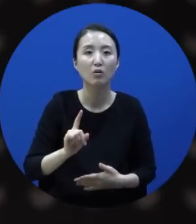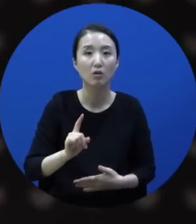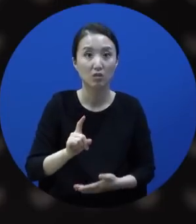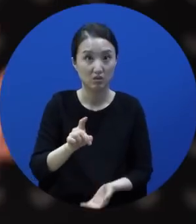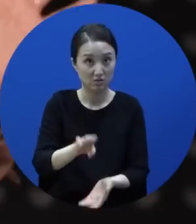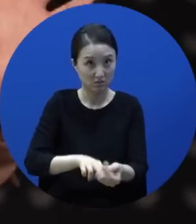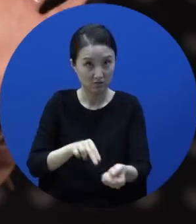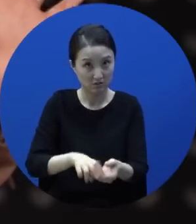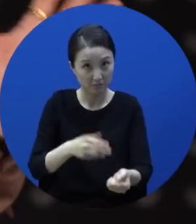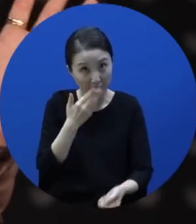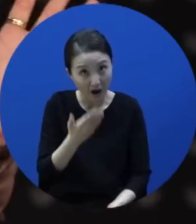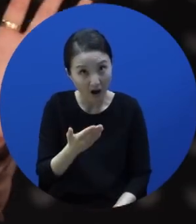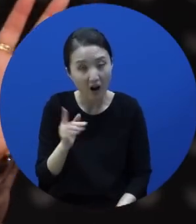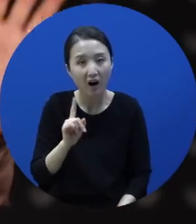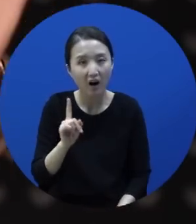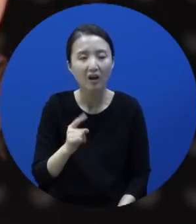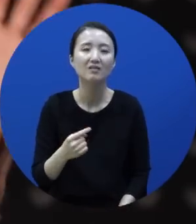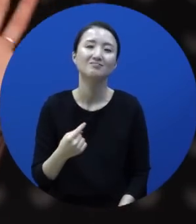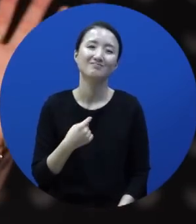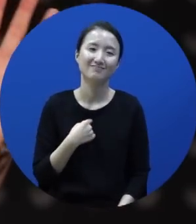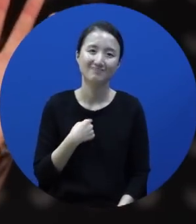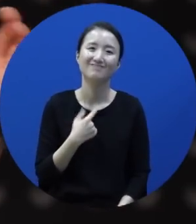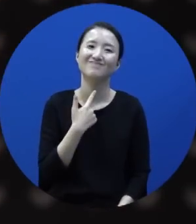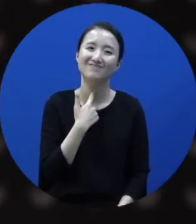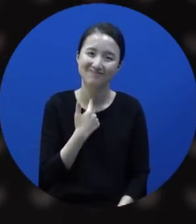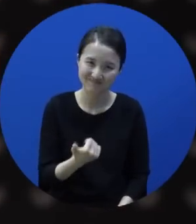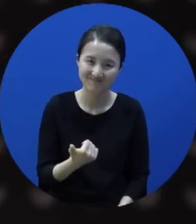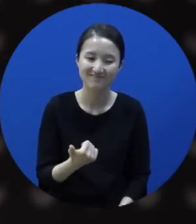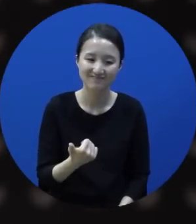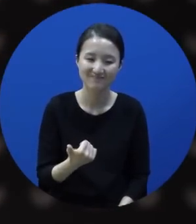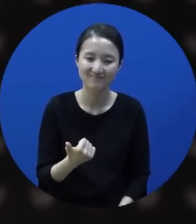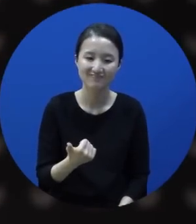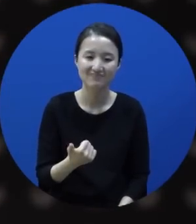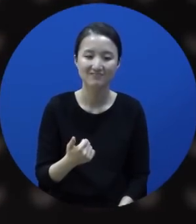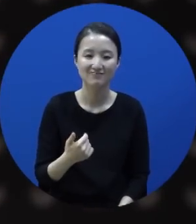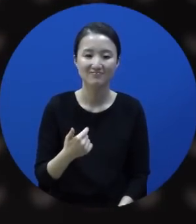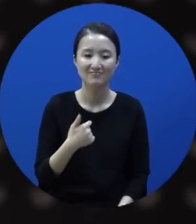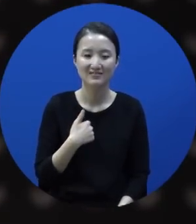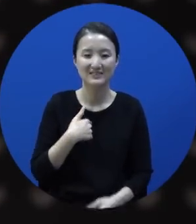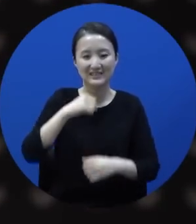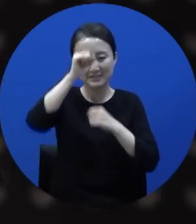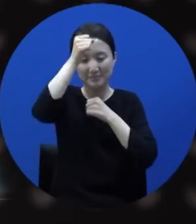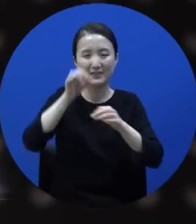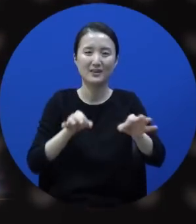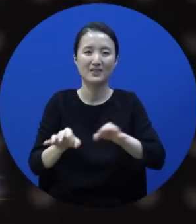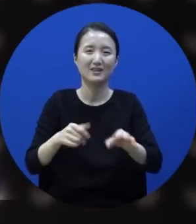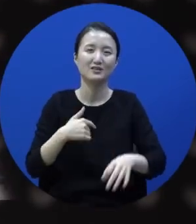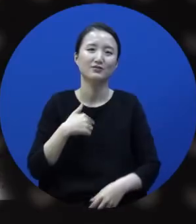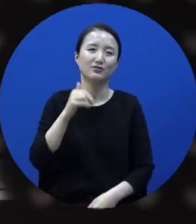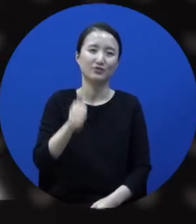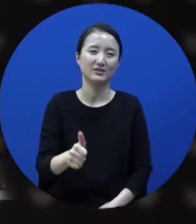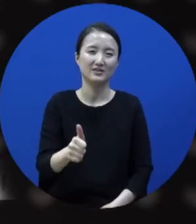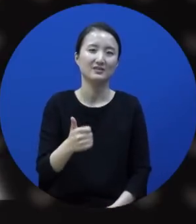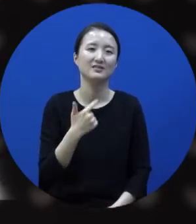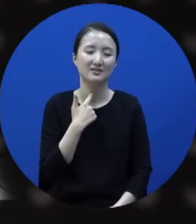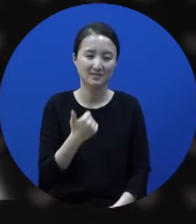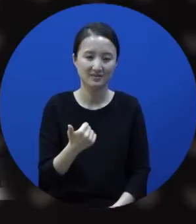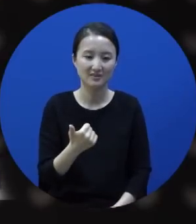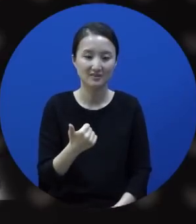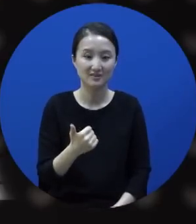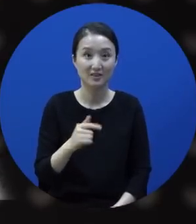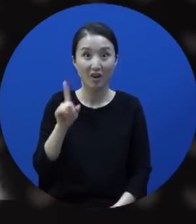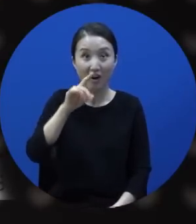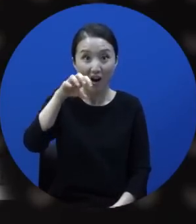네. 아까 했던 제가 29살까지 13가지 직업 중에 하나가 신발 가게 주인이었어요. 그것도